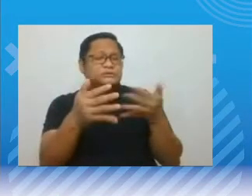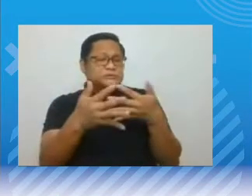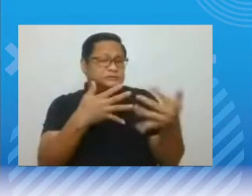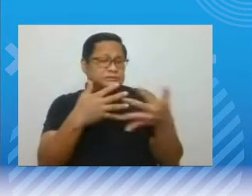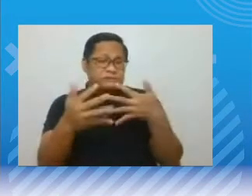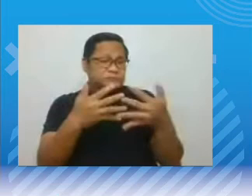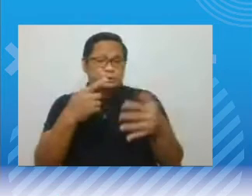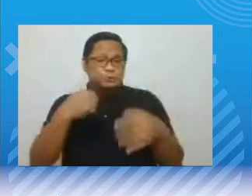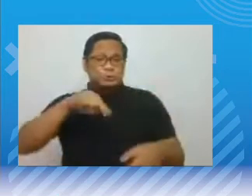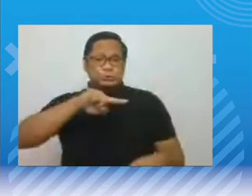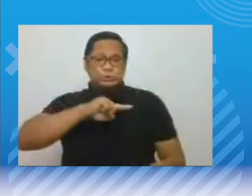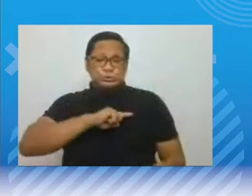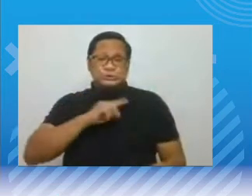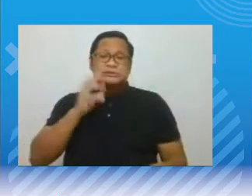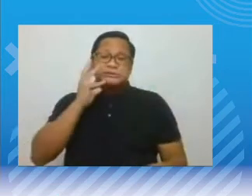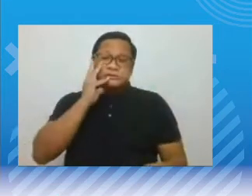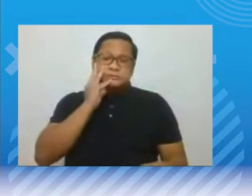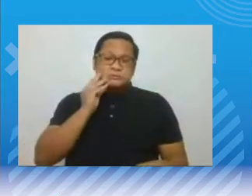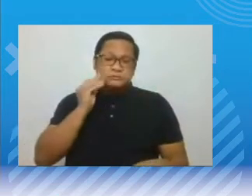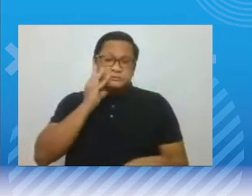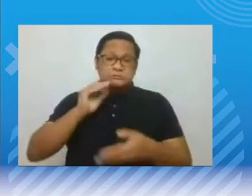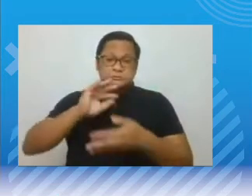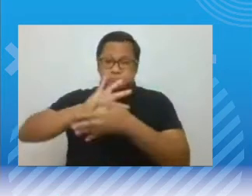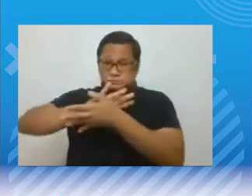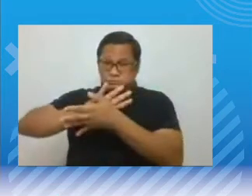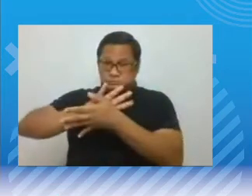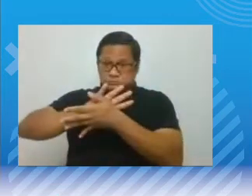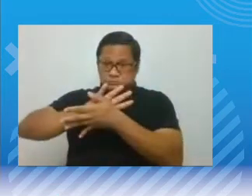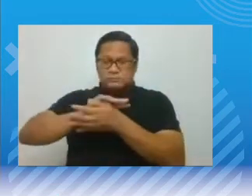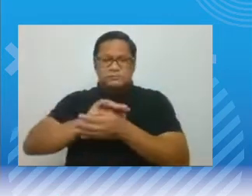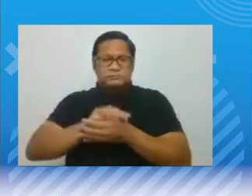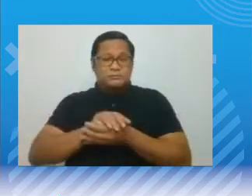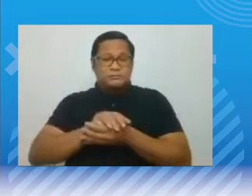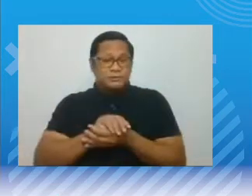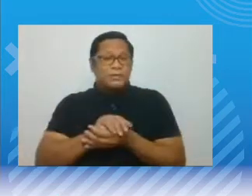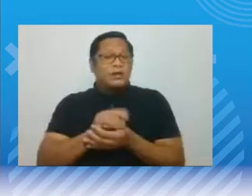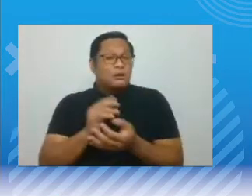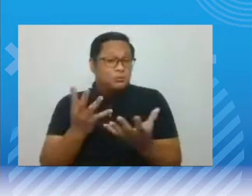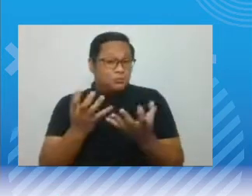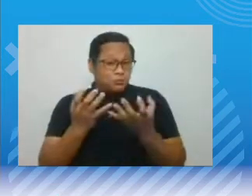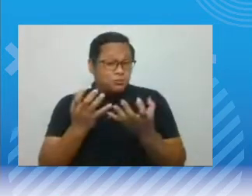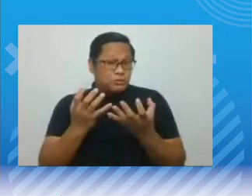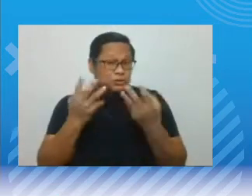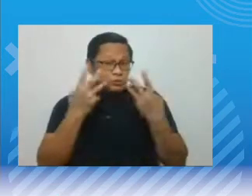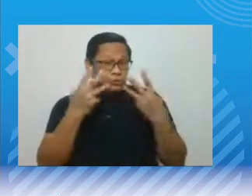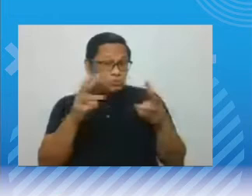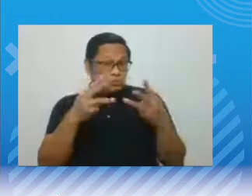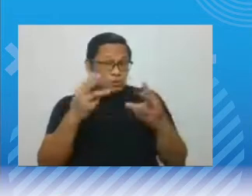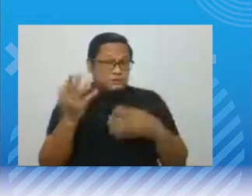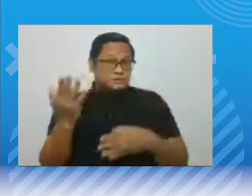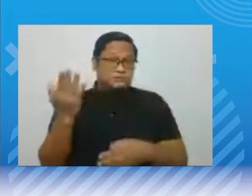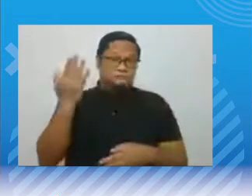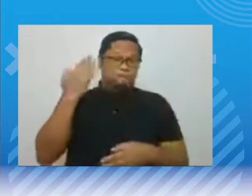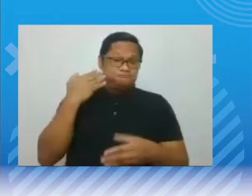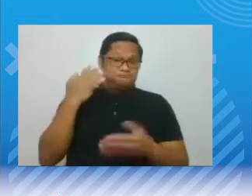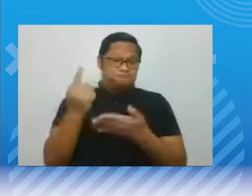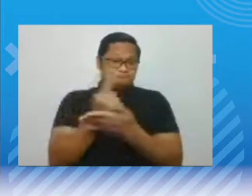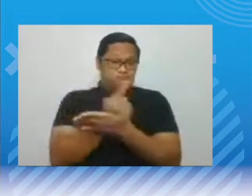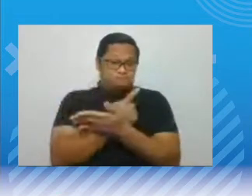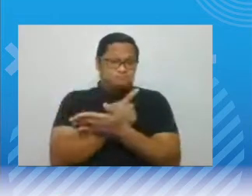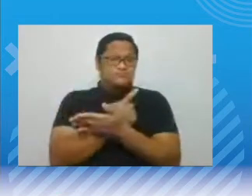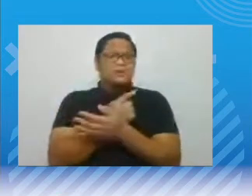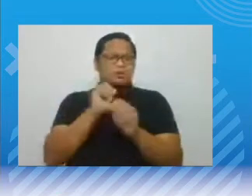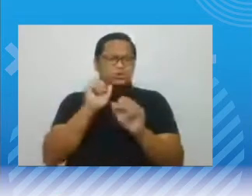tayo ng pandemya. So, kung gusto niyo po mapanood itong huling kabanata ng Research O Clock, maaari lang po kayong